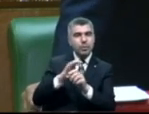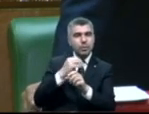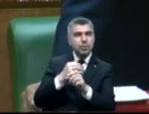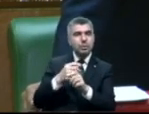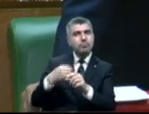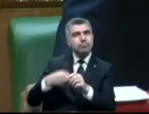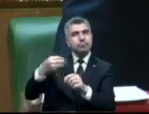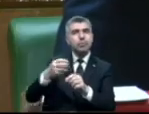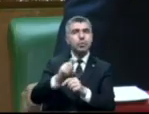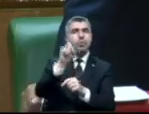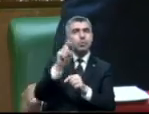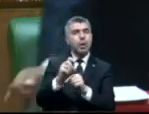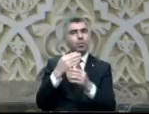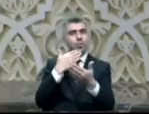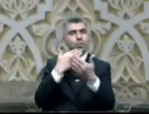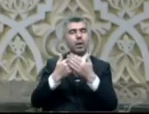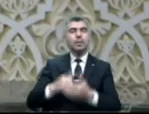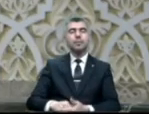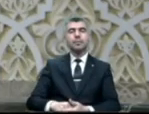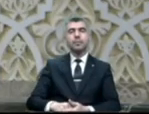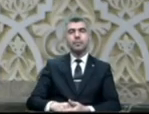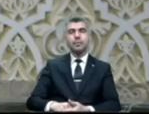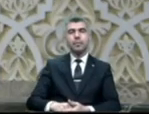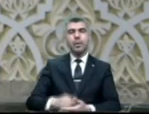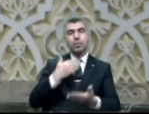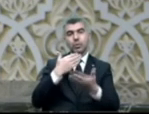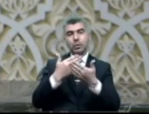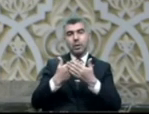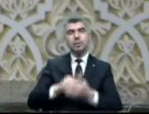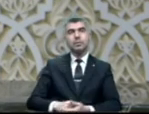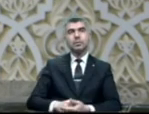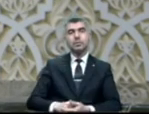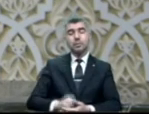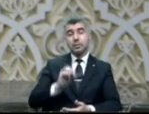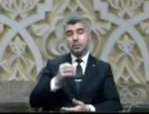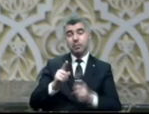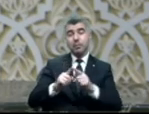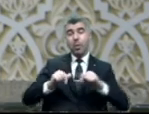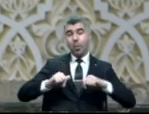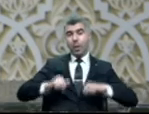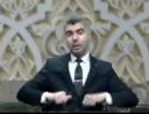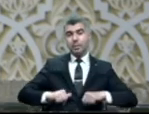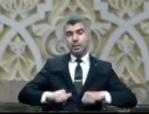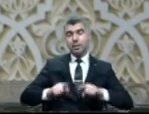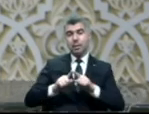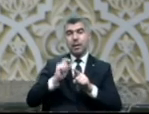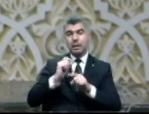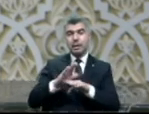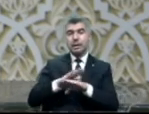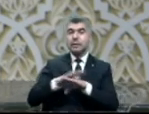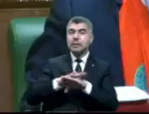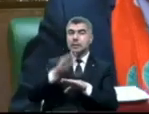السيد الرئيس تأجيل طرح هذا السؤال، وشكرا. شكرا السيد الرئيس المحترم. ثم كتعرفوا بأنه الوزراء ينفذون